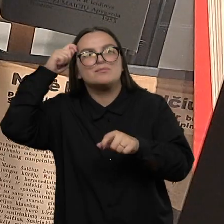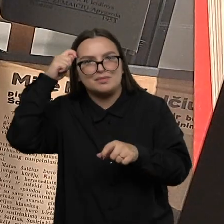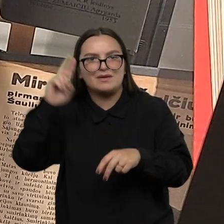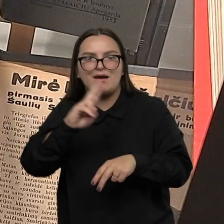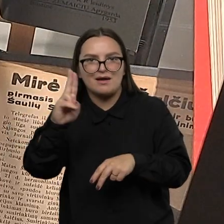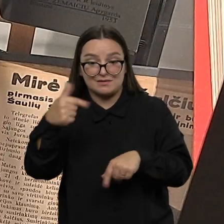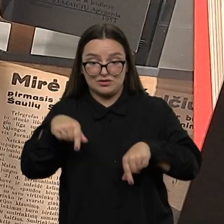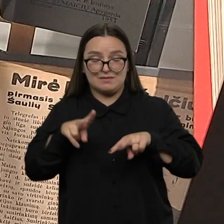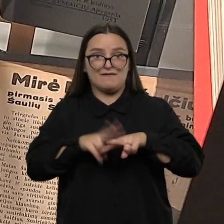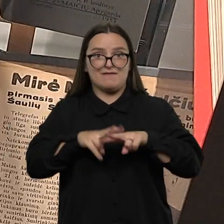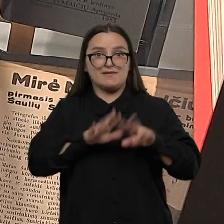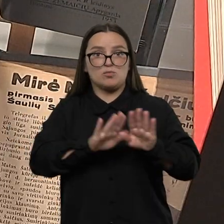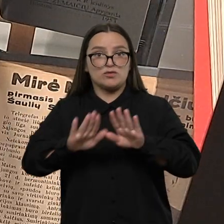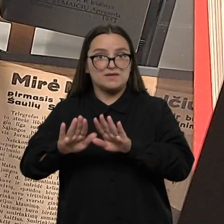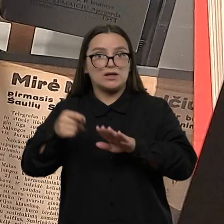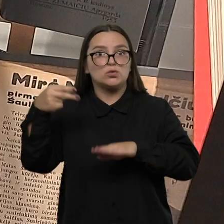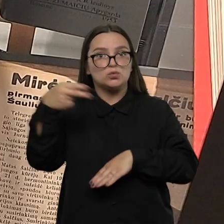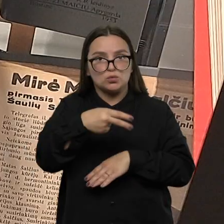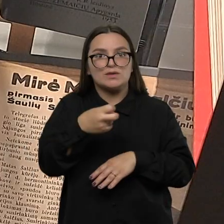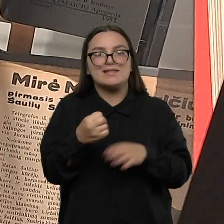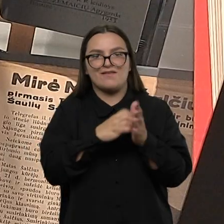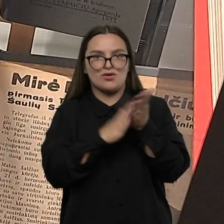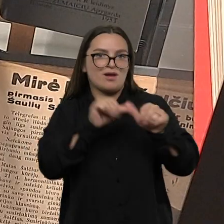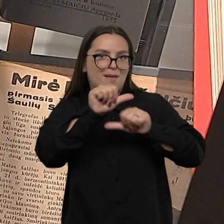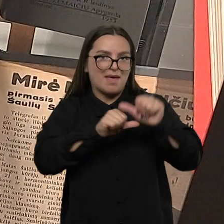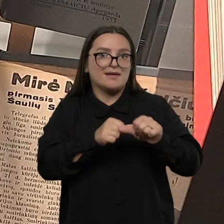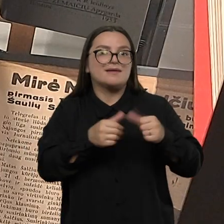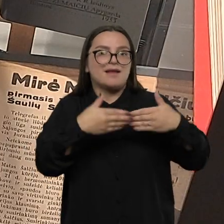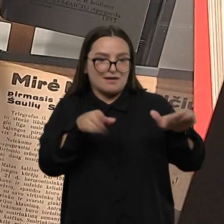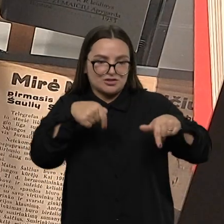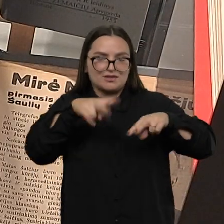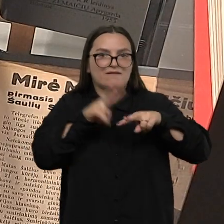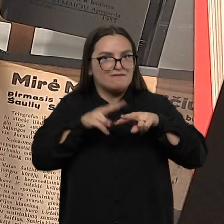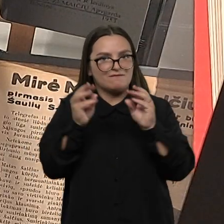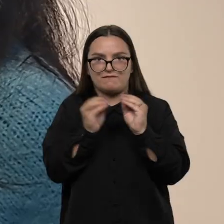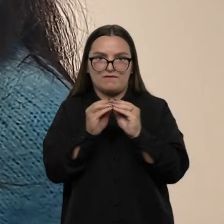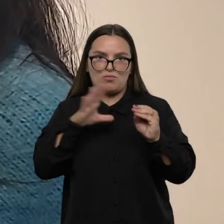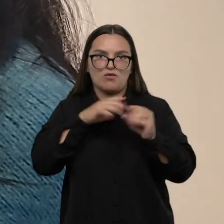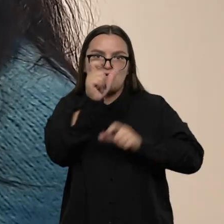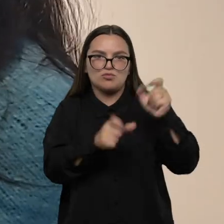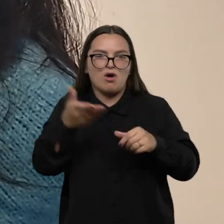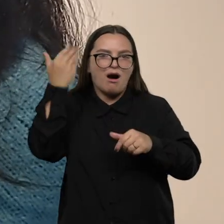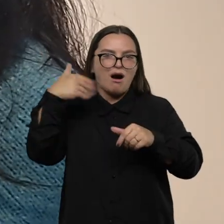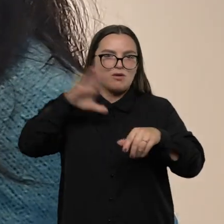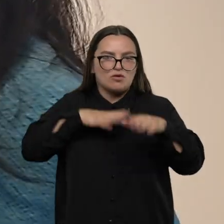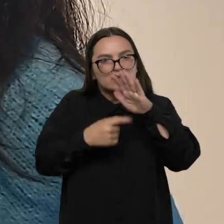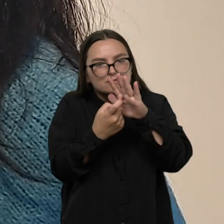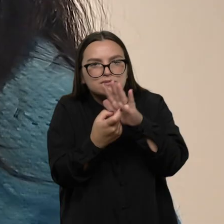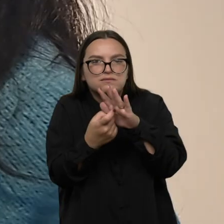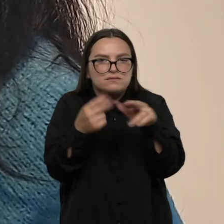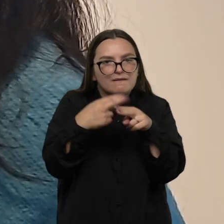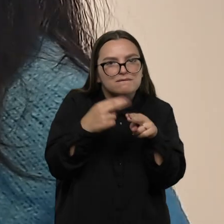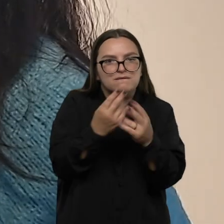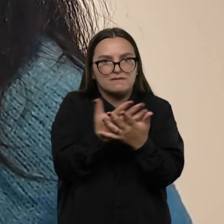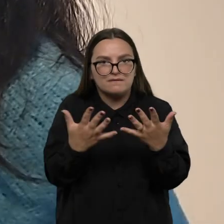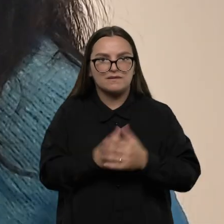yra muziejus, atidarytas 2019 metais, tai čia juos tardydavo, apklausos vykdavo čia